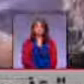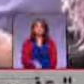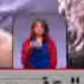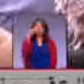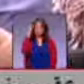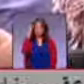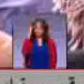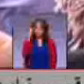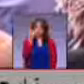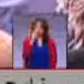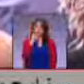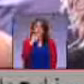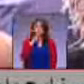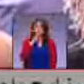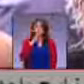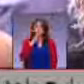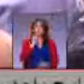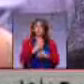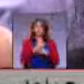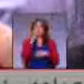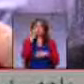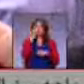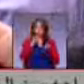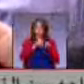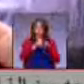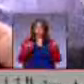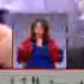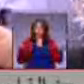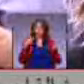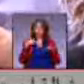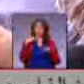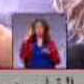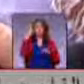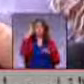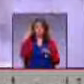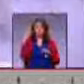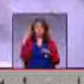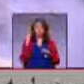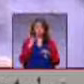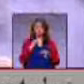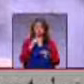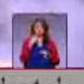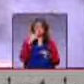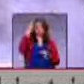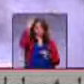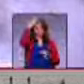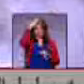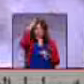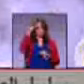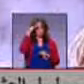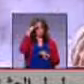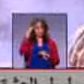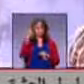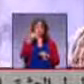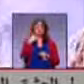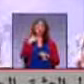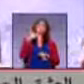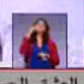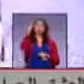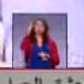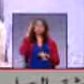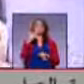نشكركم على الطريق اللي انعمل والصرف اللي دخلنا وبسطونا، ما خلطناش محتاجين حاجة، جميلكم على راسنا من فوق. احنا نشكركم